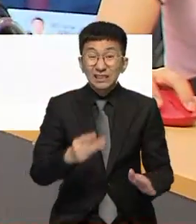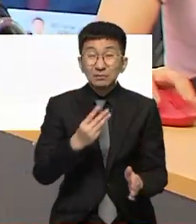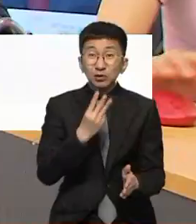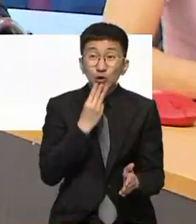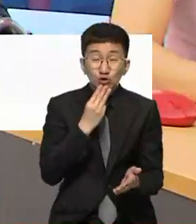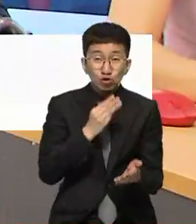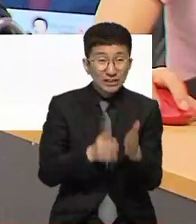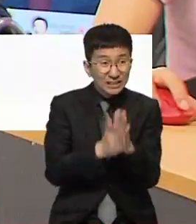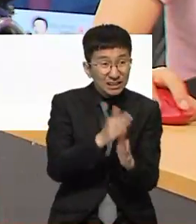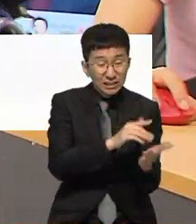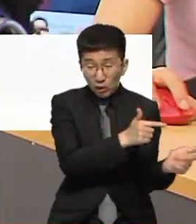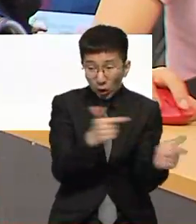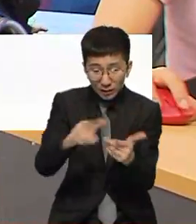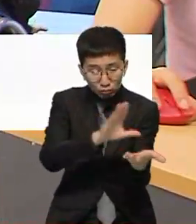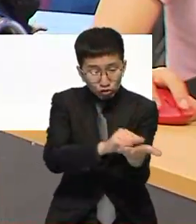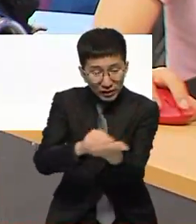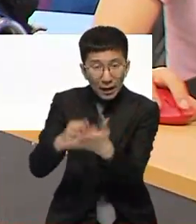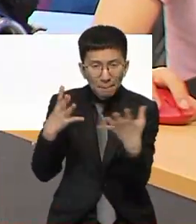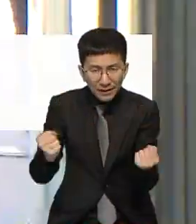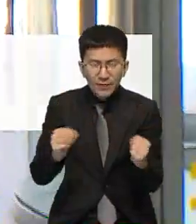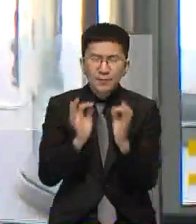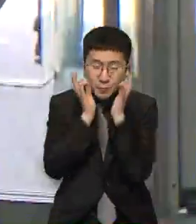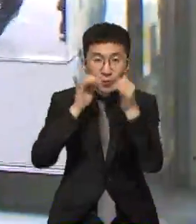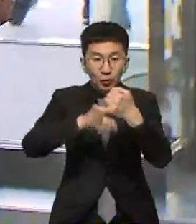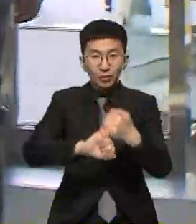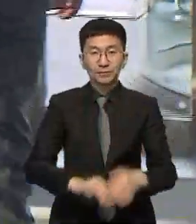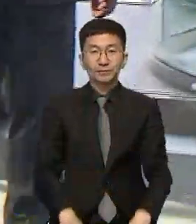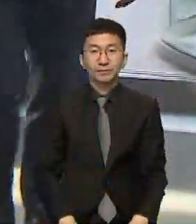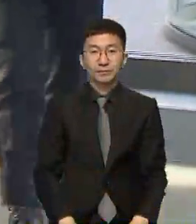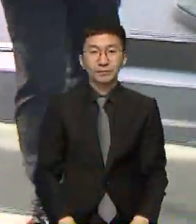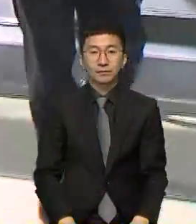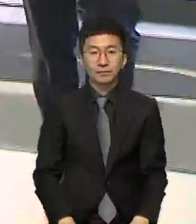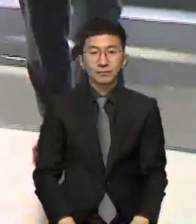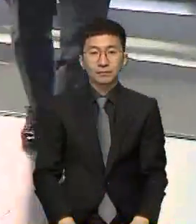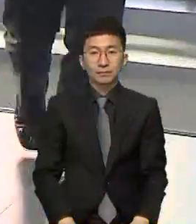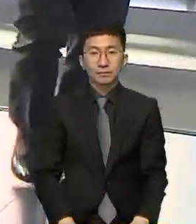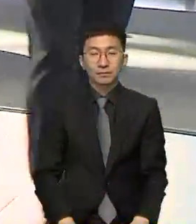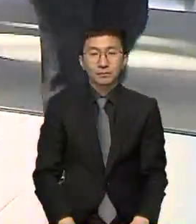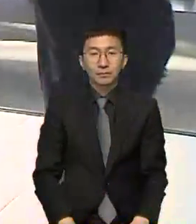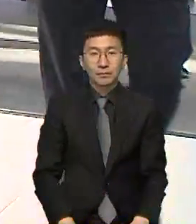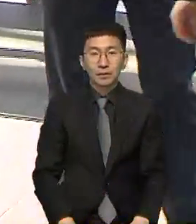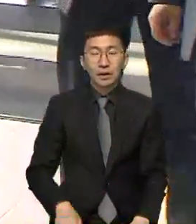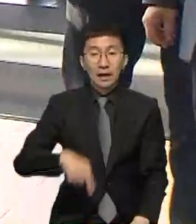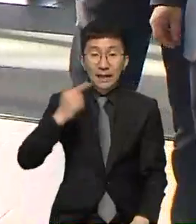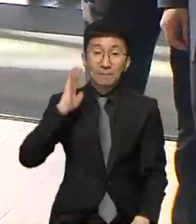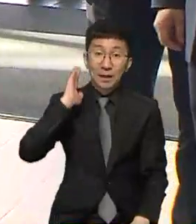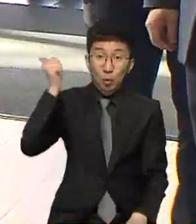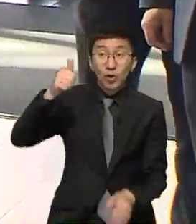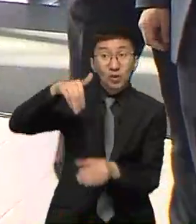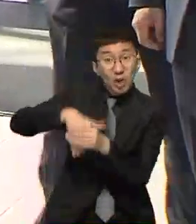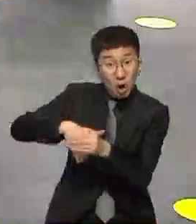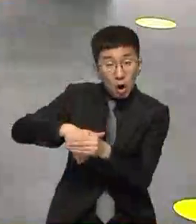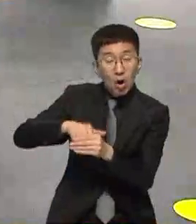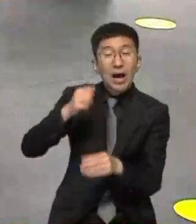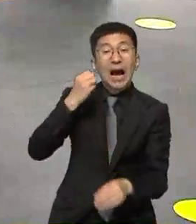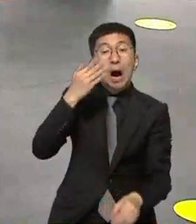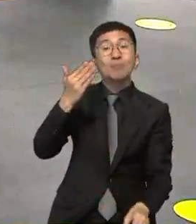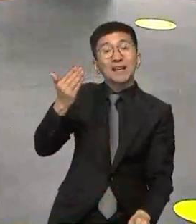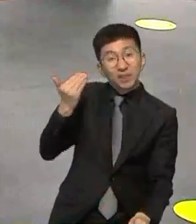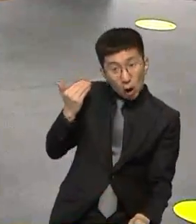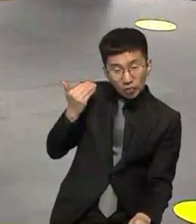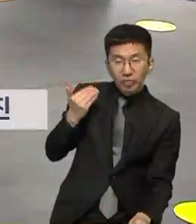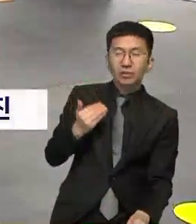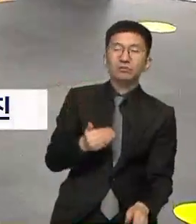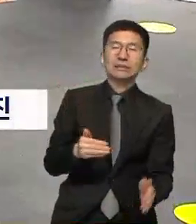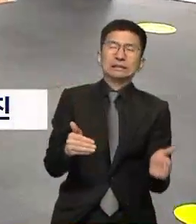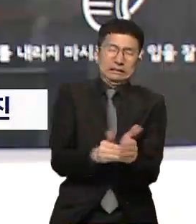현안들이 많은 만큼 정말 열심히 뛰겠습니다. 5당선인의 임기는 다음 대선 9달 전에 끝나는데 4년간의 시정